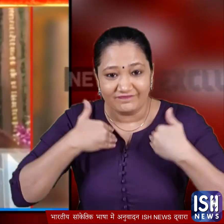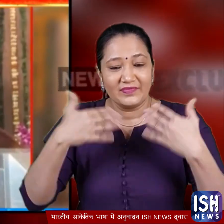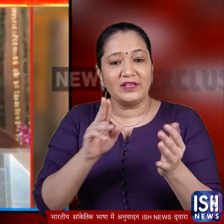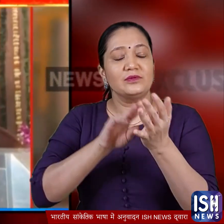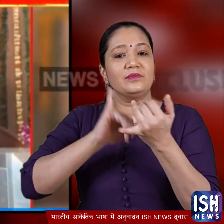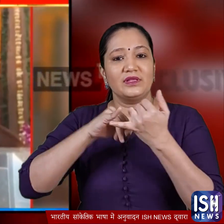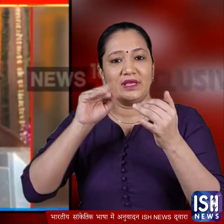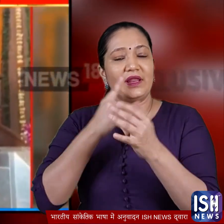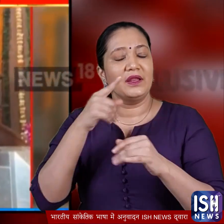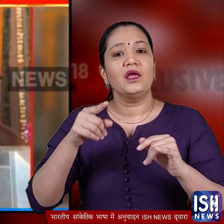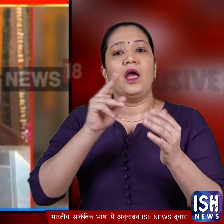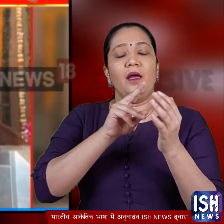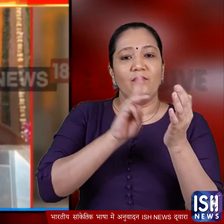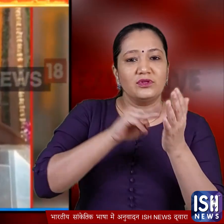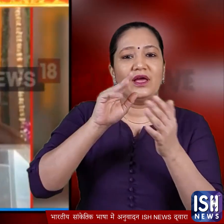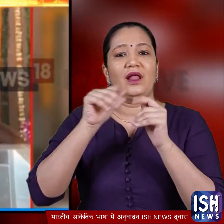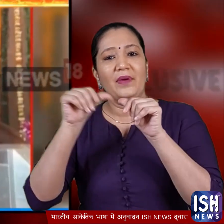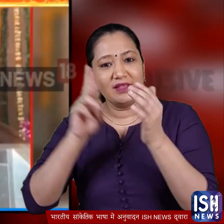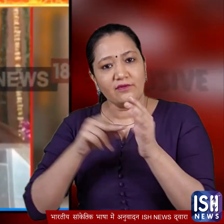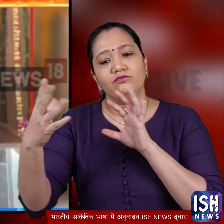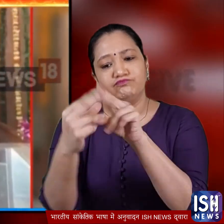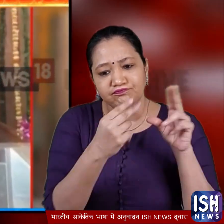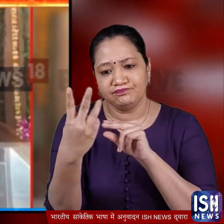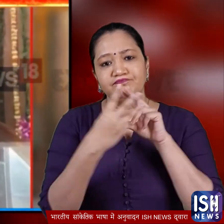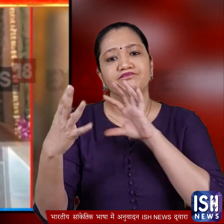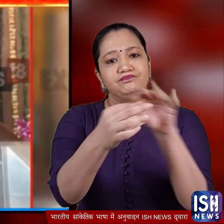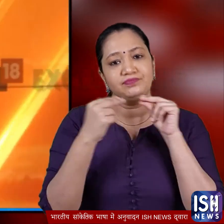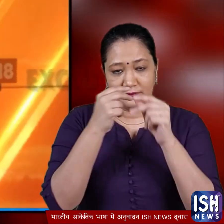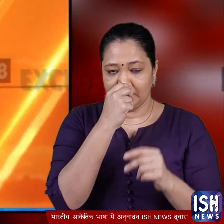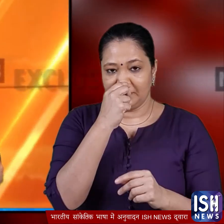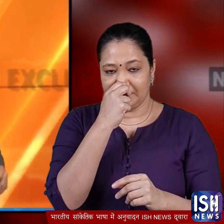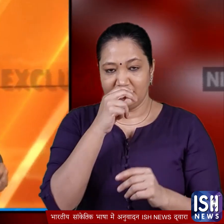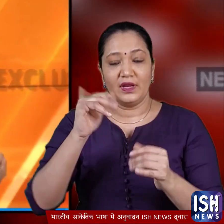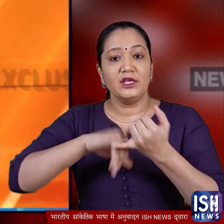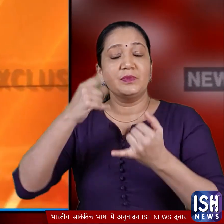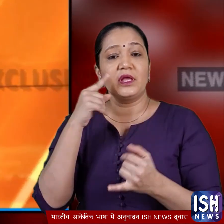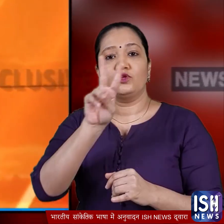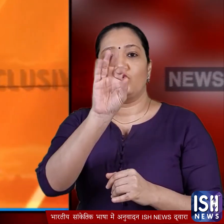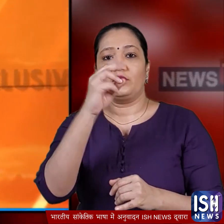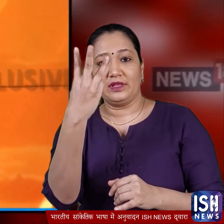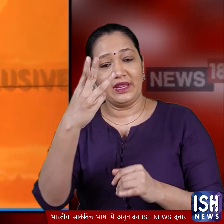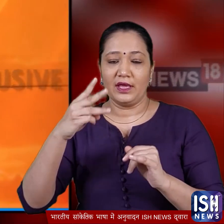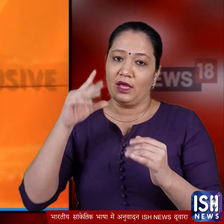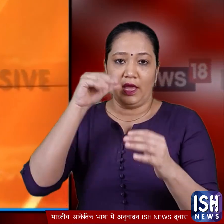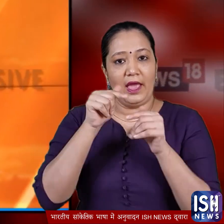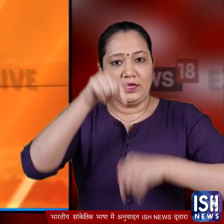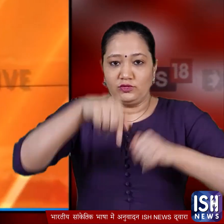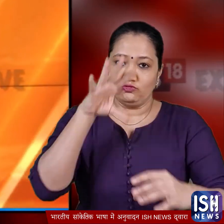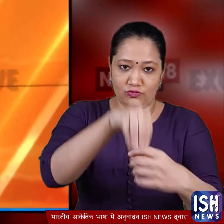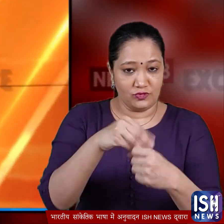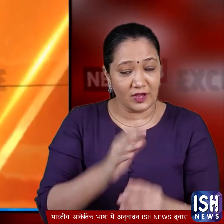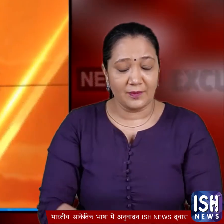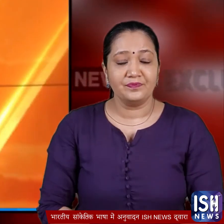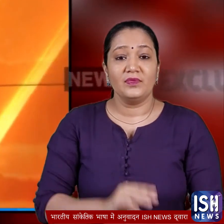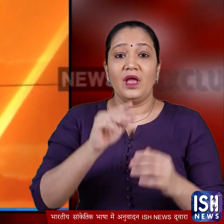लेने के बाद स्मृति ईरानी और मुख्तार अब्बास नकवी ने कुछ देर तक उनसे बातचीत भी की। सौभाग्य की बात यह कि स्मृति ईरानी 2003 में राजनीति में आई थी,